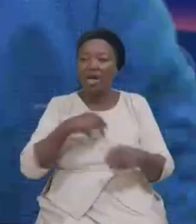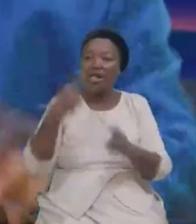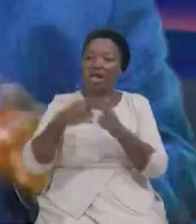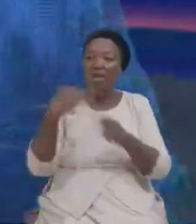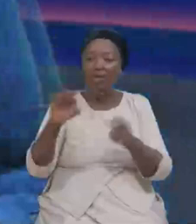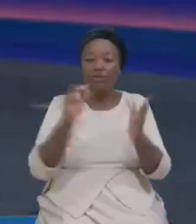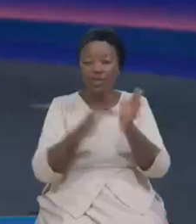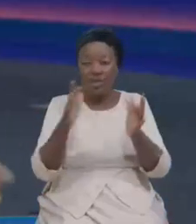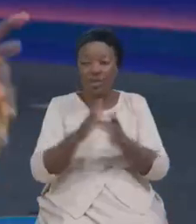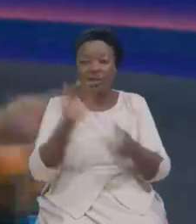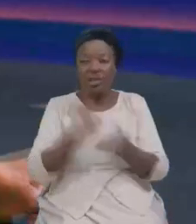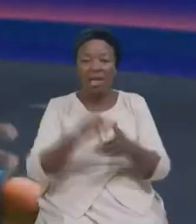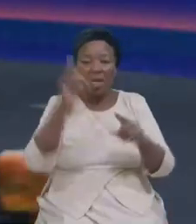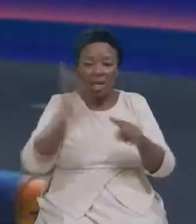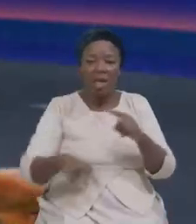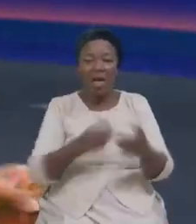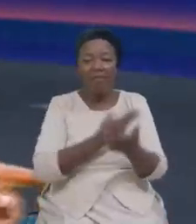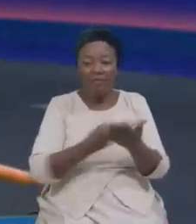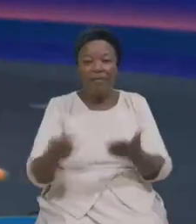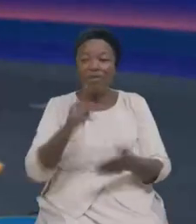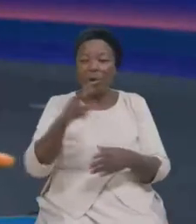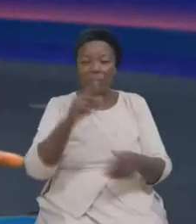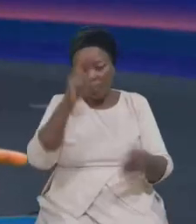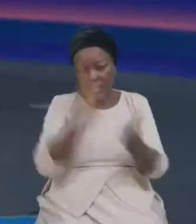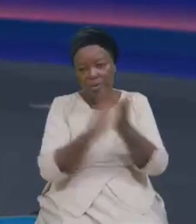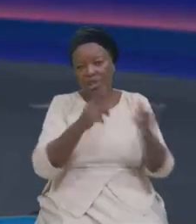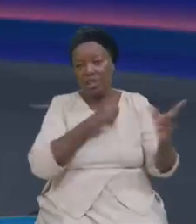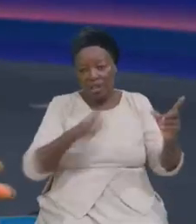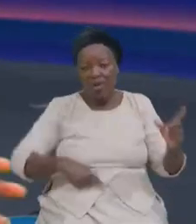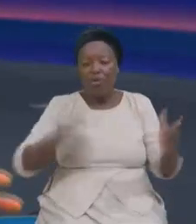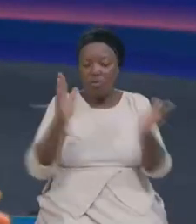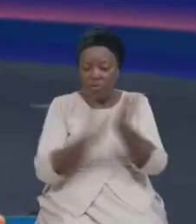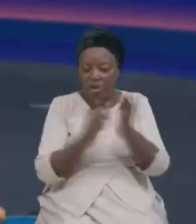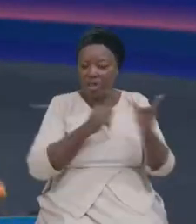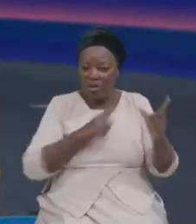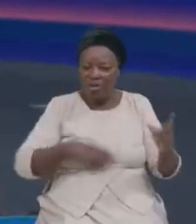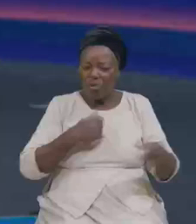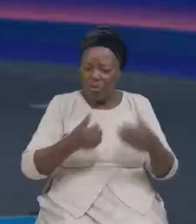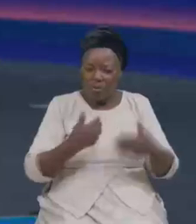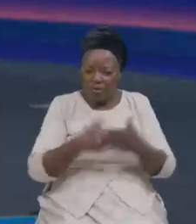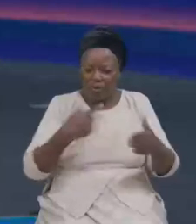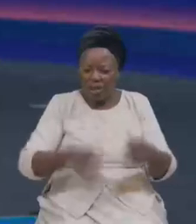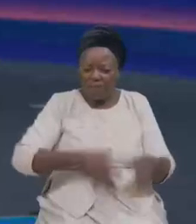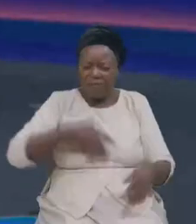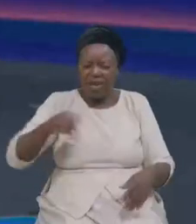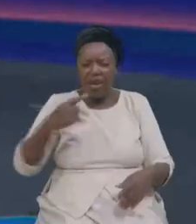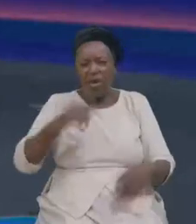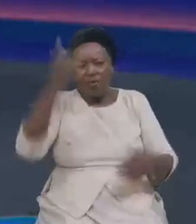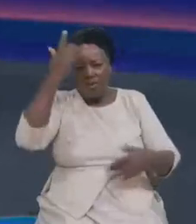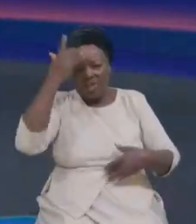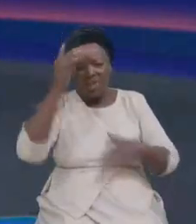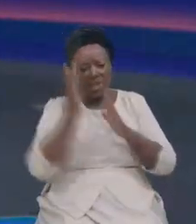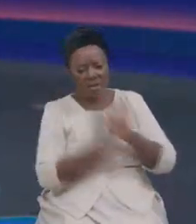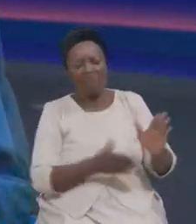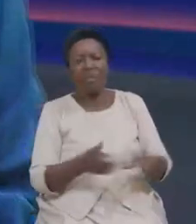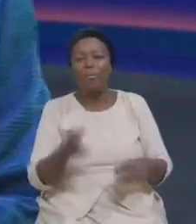faillir, tu le loues avant de rentrer, avant de ressentir que les maladies sont parties.